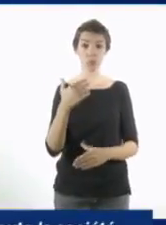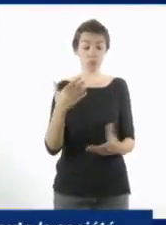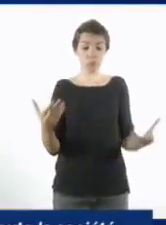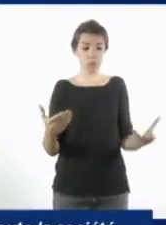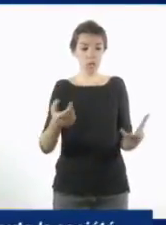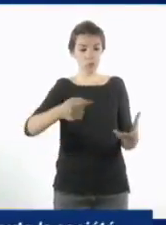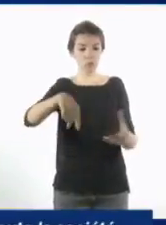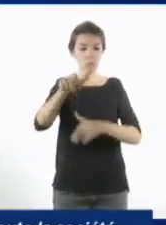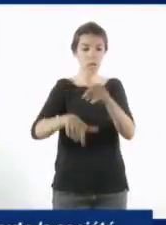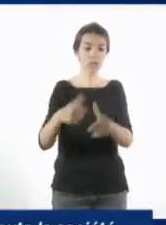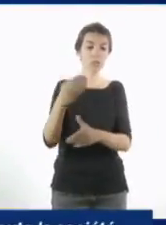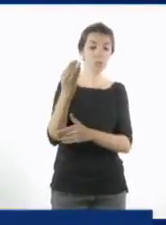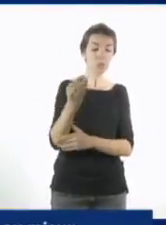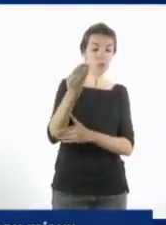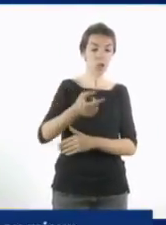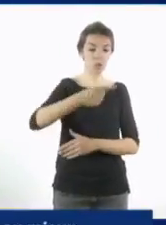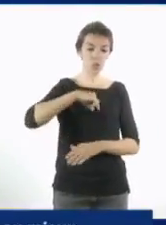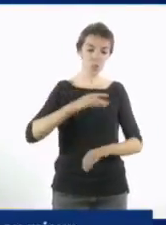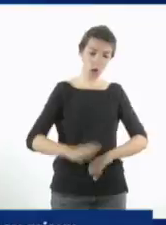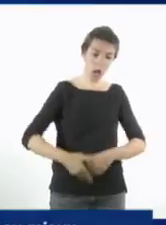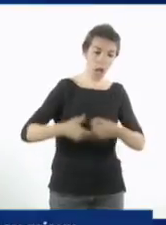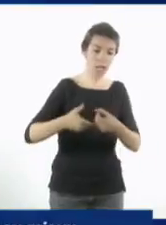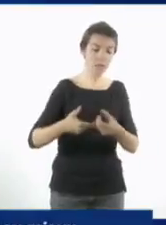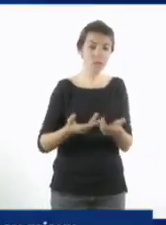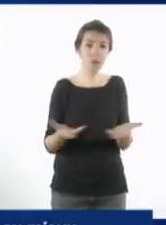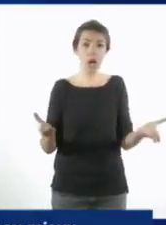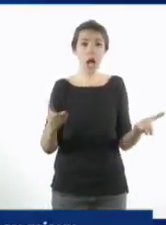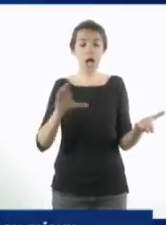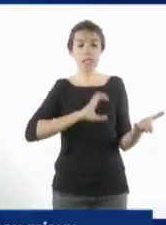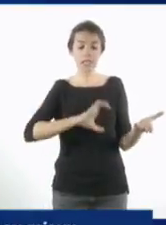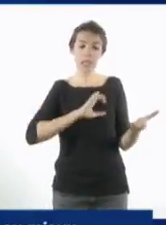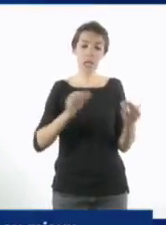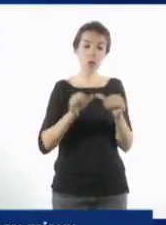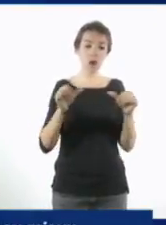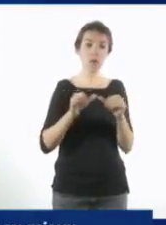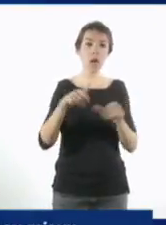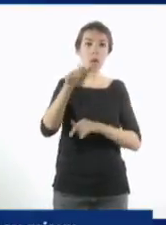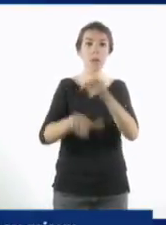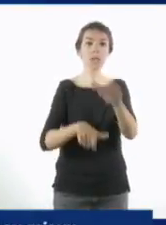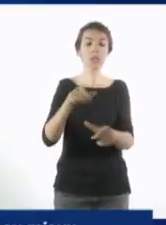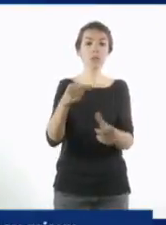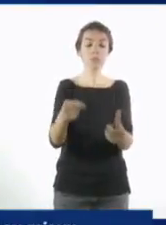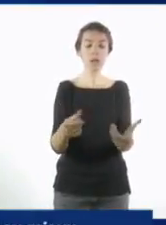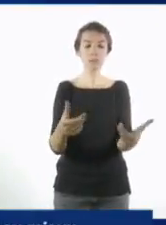démunies. Et puis, voilà, on essaye d'apporter au mieux notre service